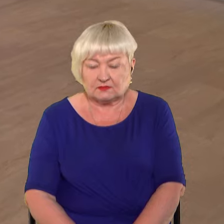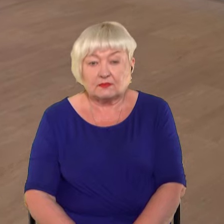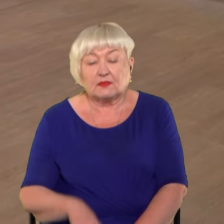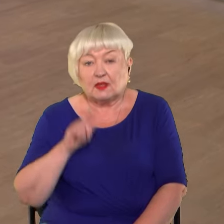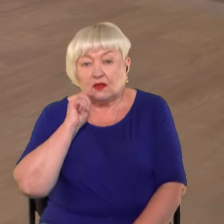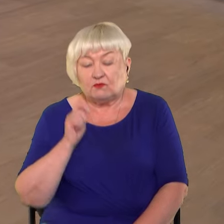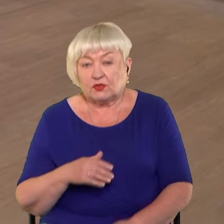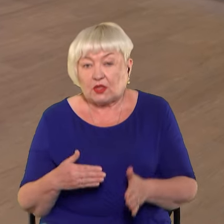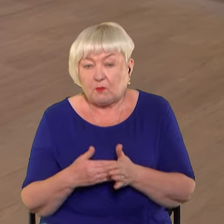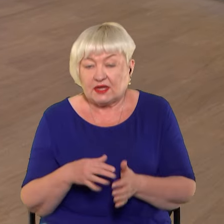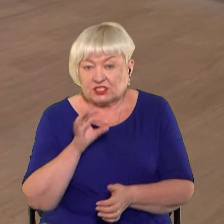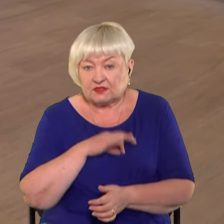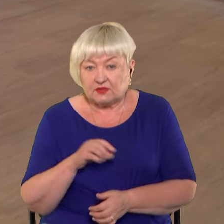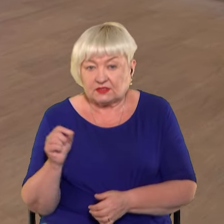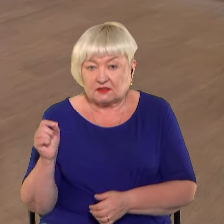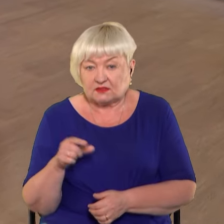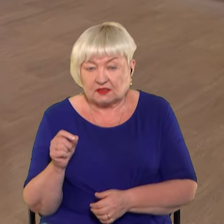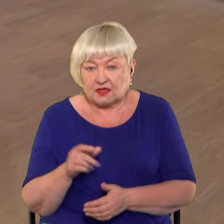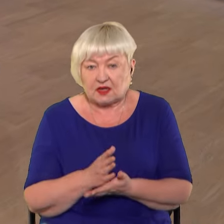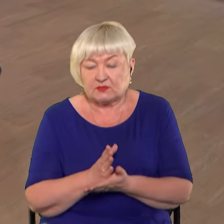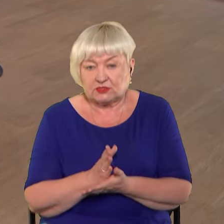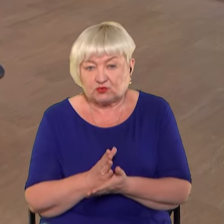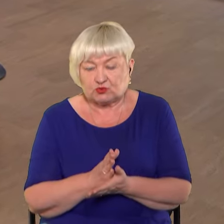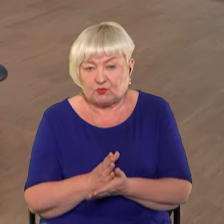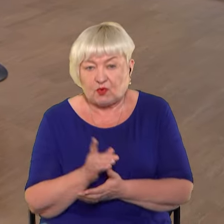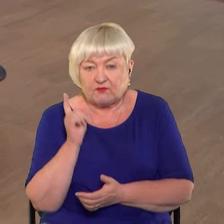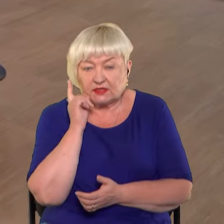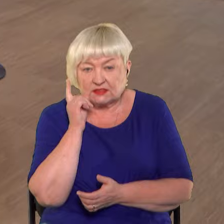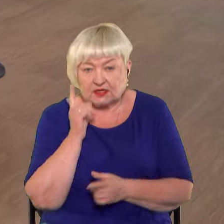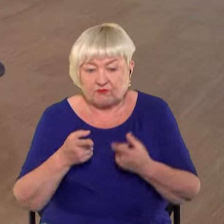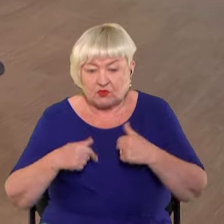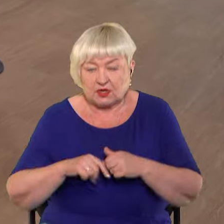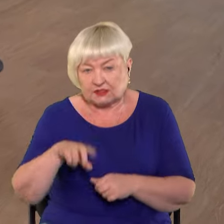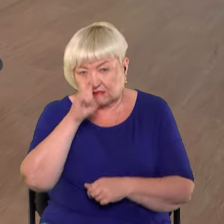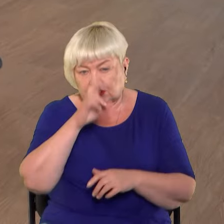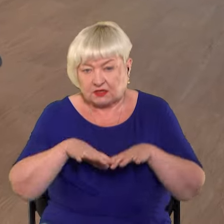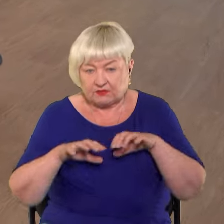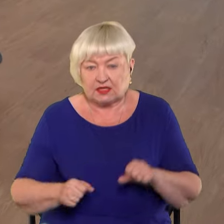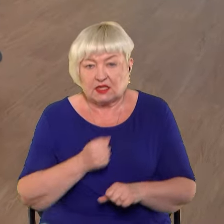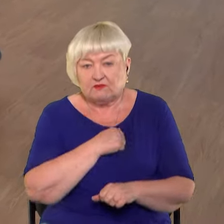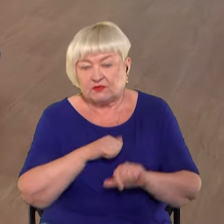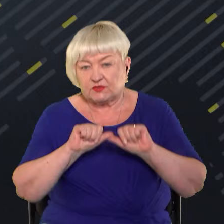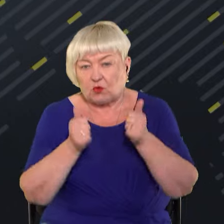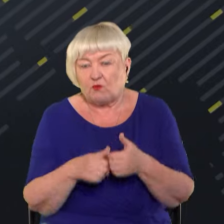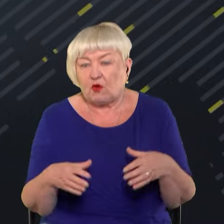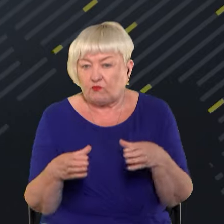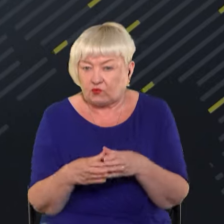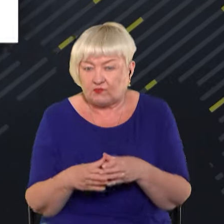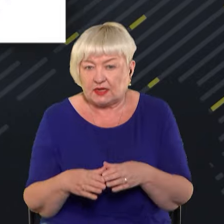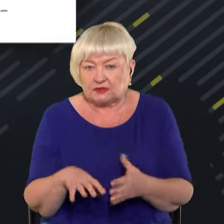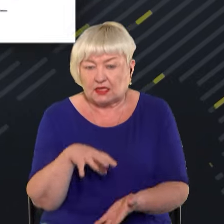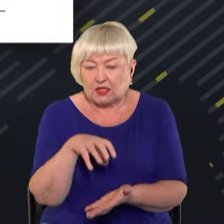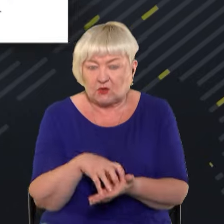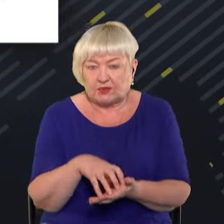В Україні обмежили використання телеграм на службових пристроях, в органах державної влади, військових формуваннях та на об'єктах